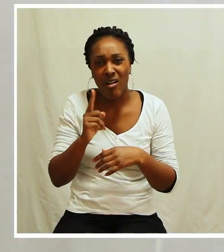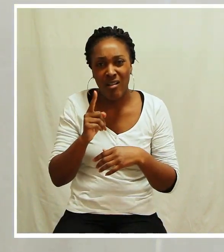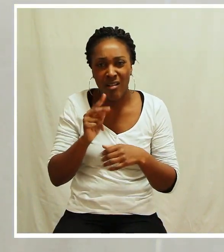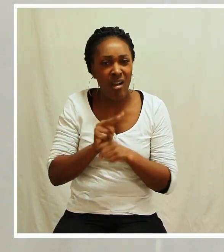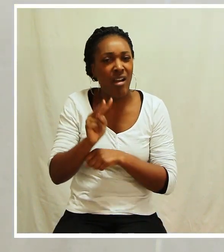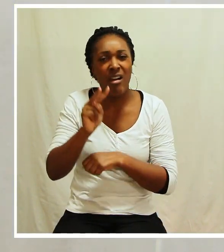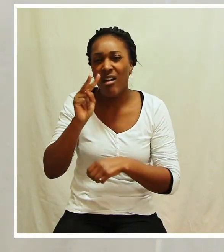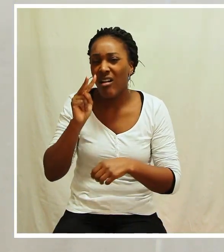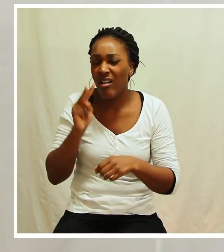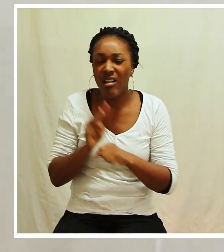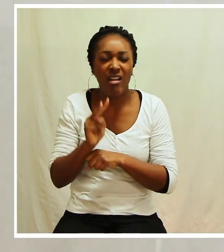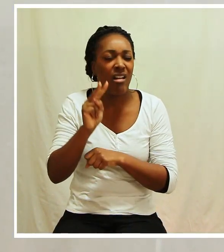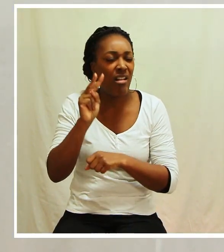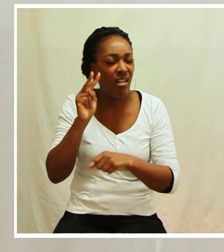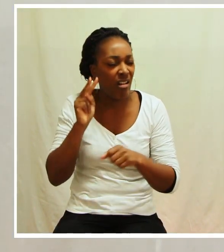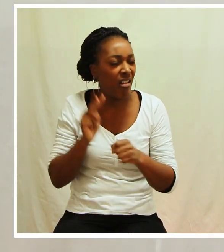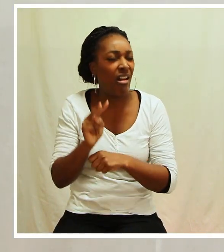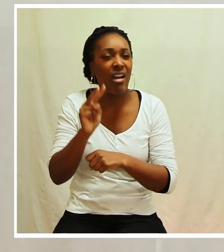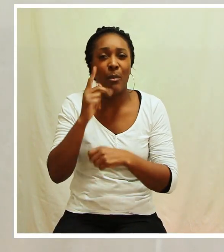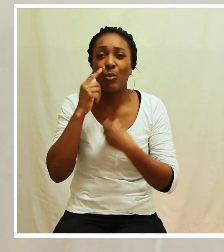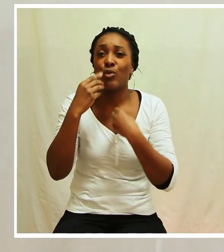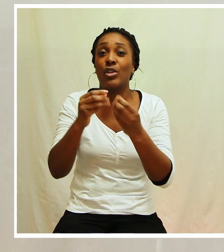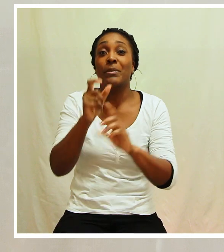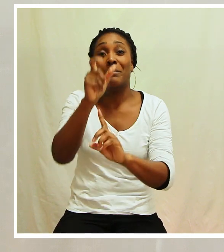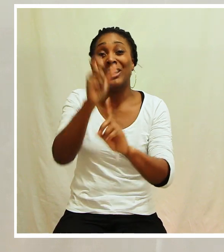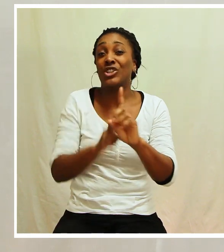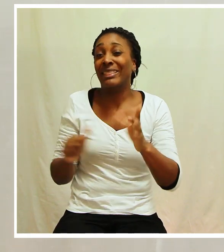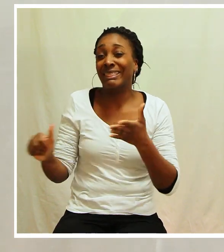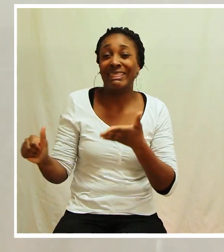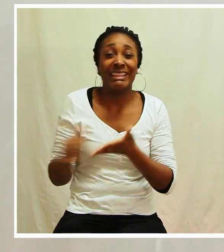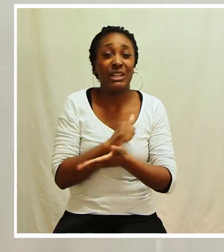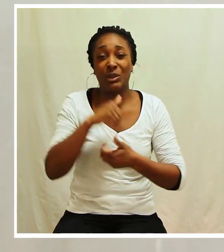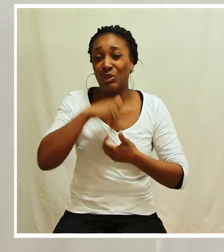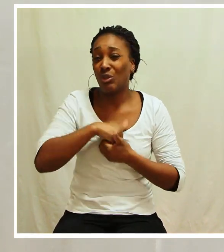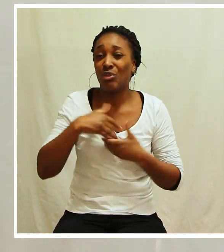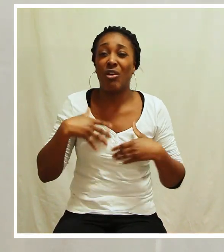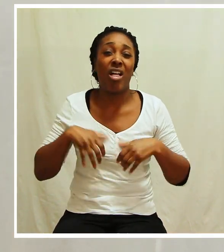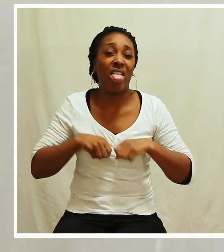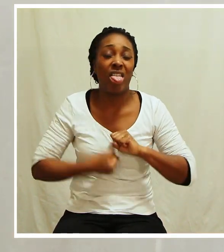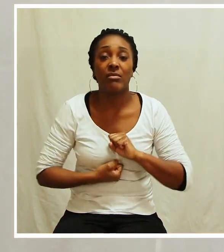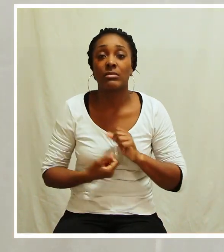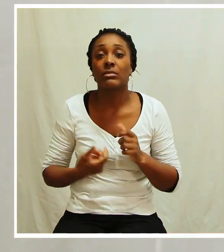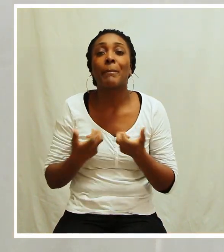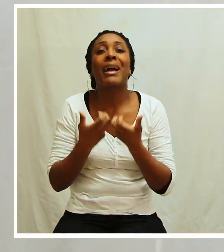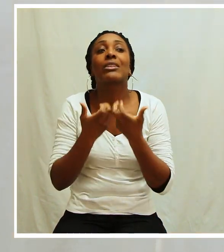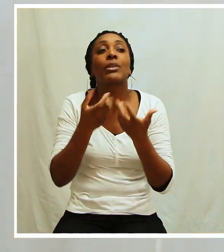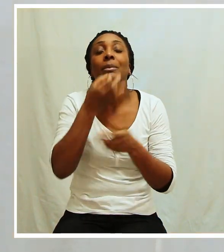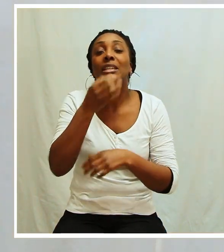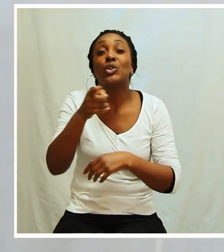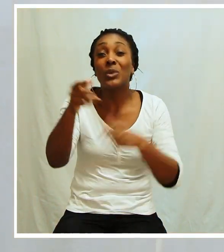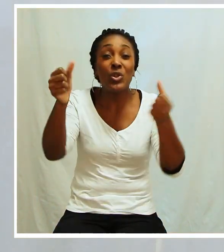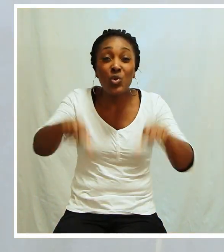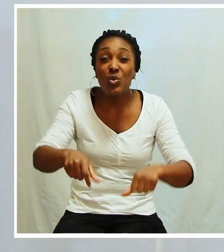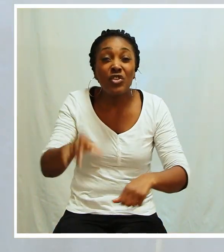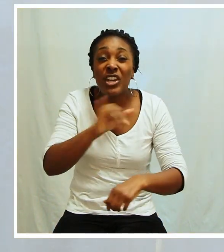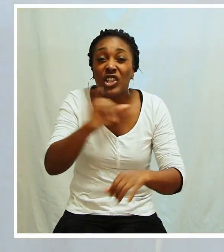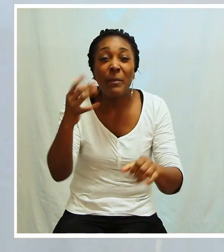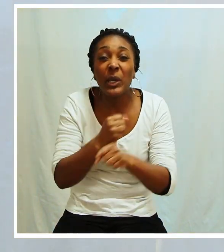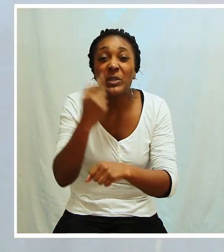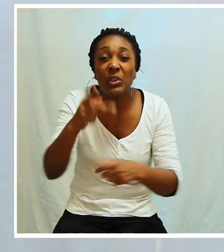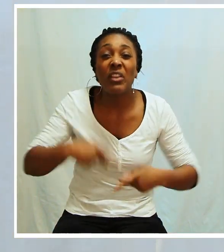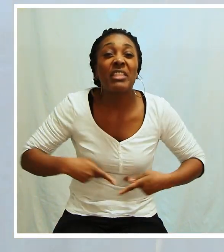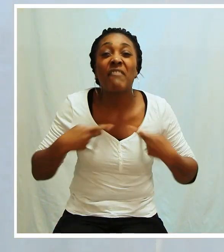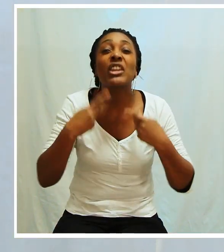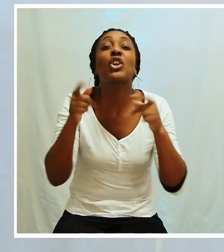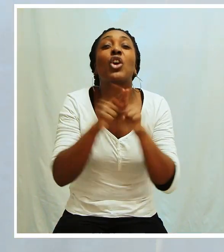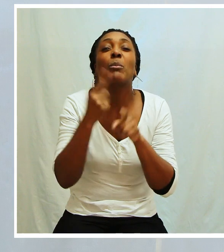qui revient sans cesse et qui est là pour détruire la personne. Par exemple, eh bien, tu n'arriveras jamais à rien dans ta vie, tu n'arriveras jamais à rien dans ta vie,